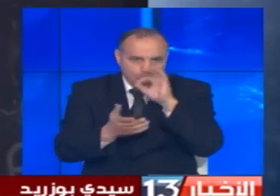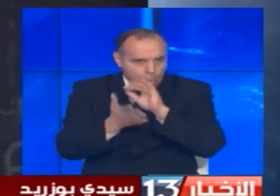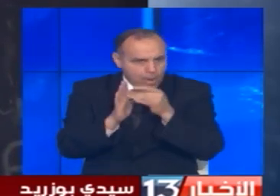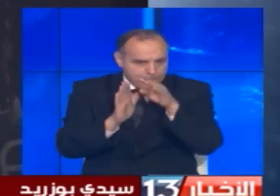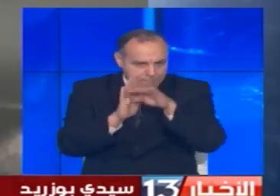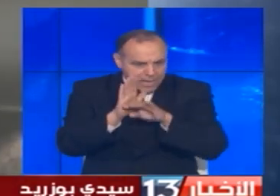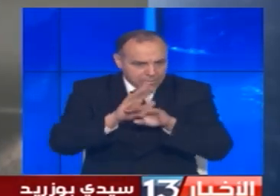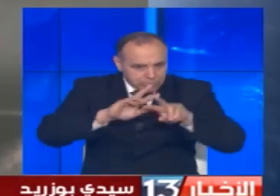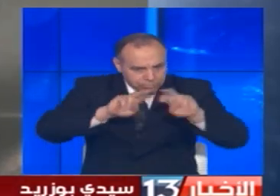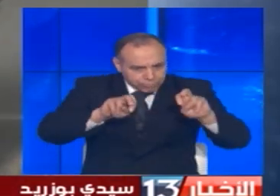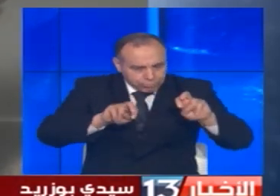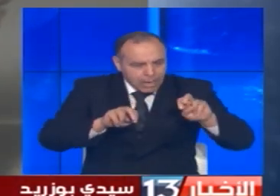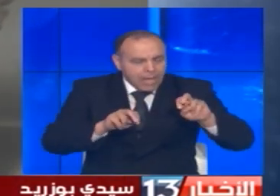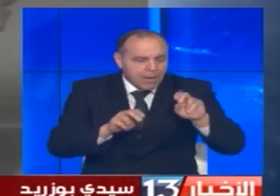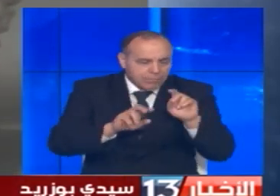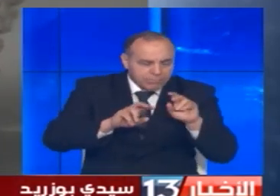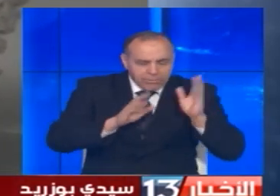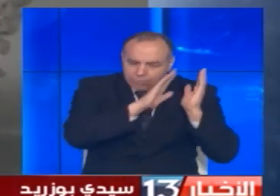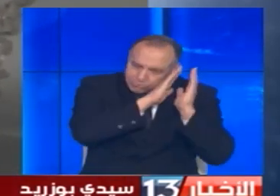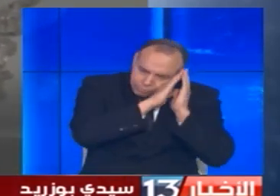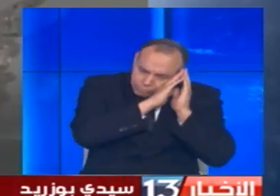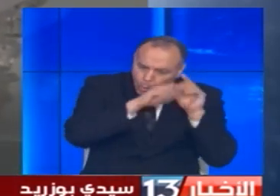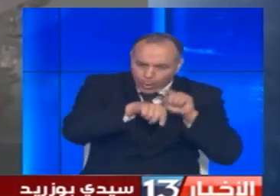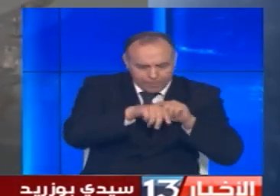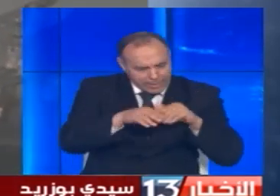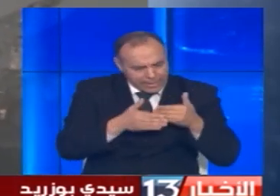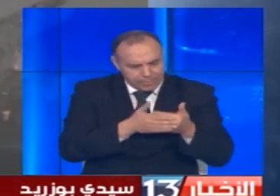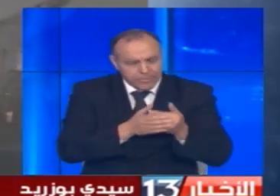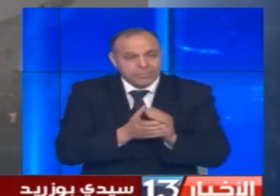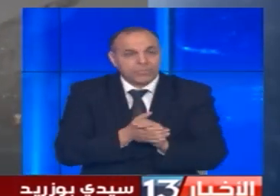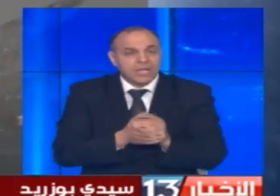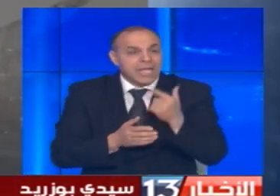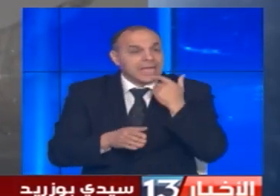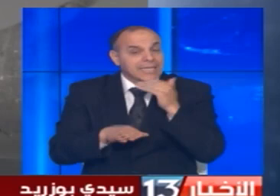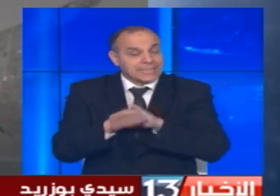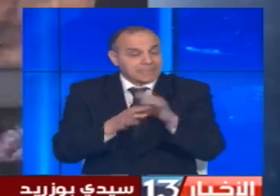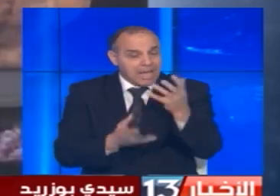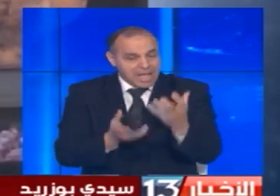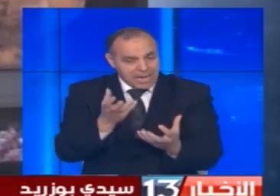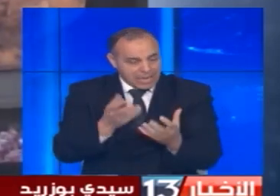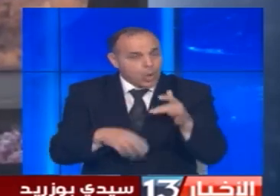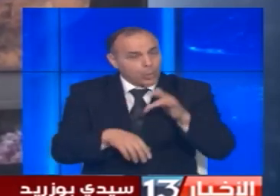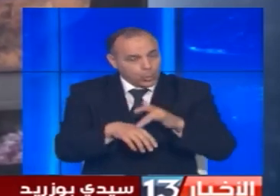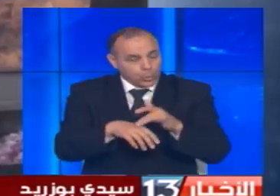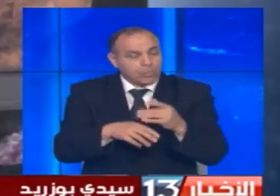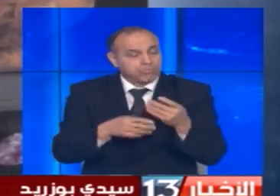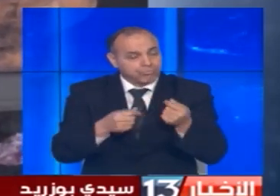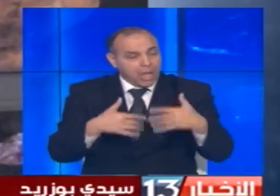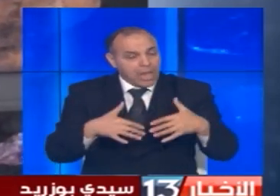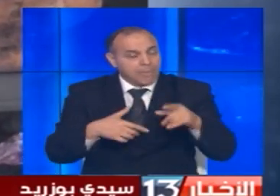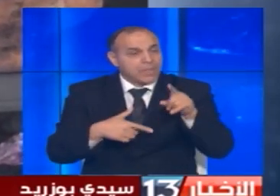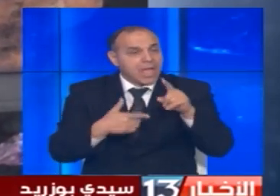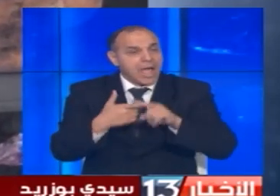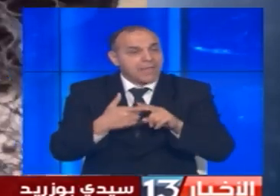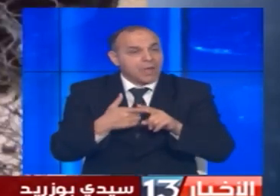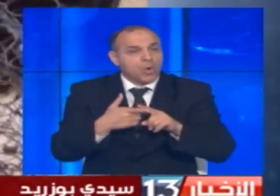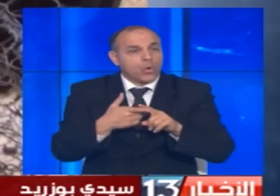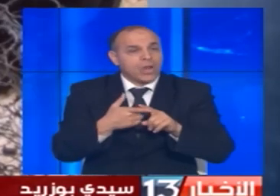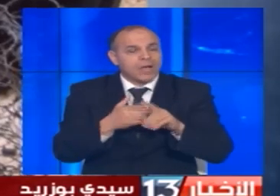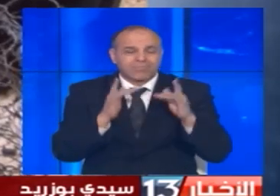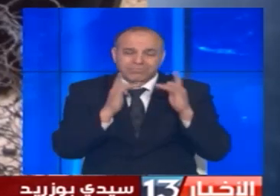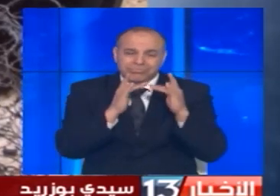آلية التفتيش الآلي في المبيتات في أقرب الآجال. وقد تسبب الحريق في أضرار مادية كبرى شملت